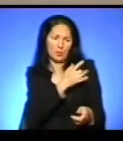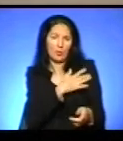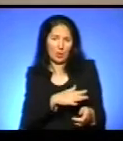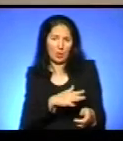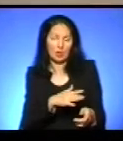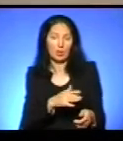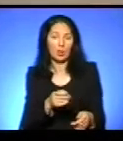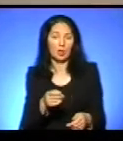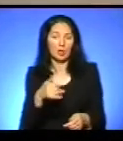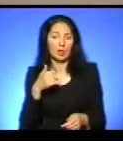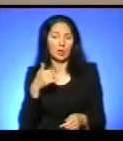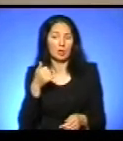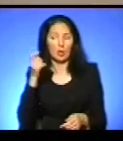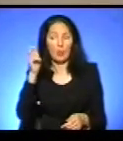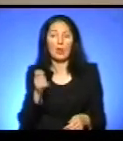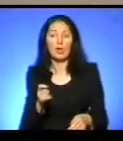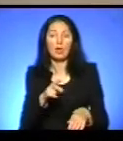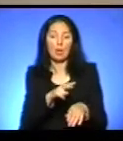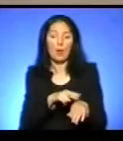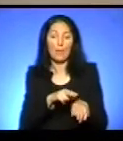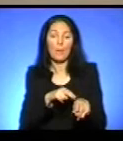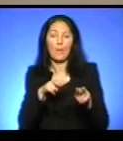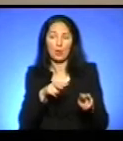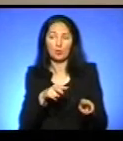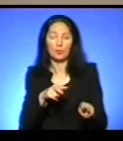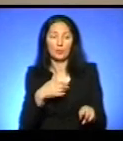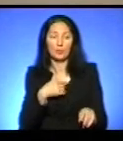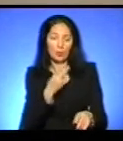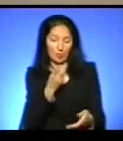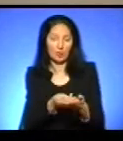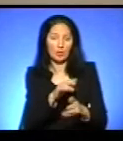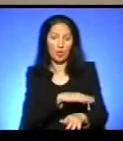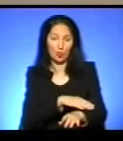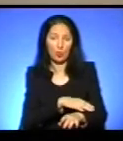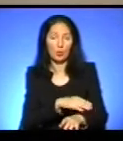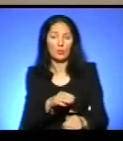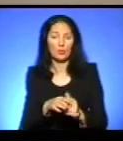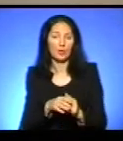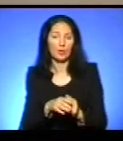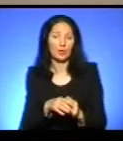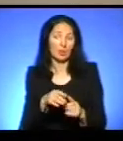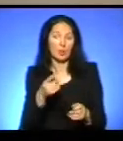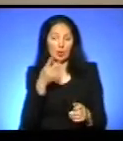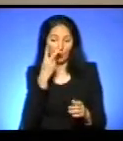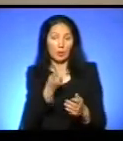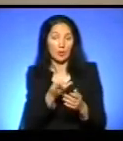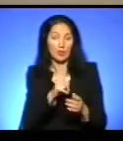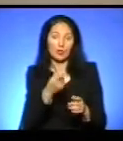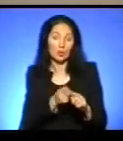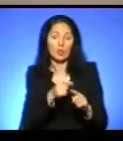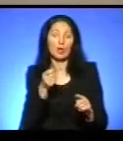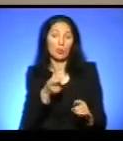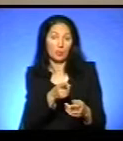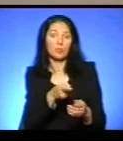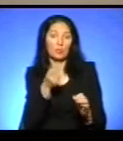за допомогою, і визначили, що це поранення. Я так зрозуміла, що це з балкону, тому що я зразу подивилась по сторонам. Людей поблизу не було